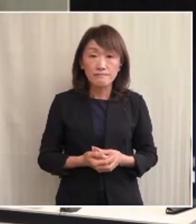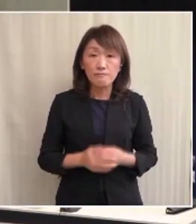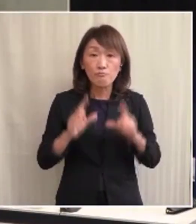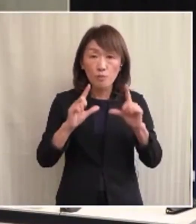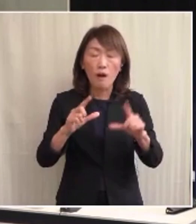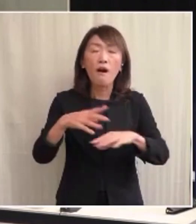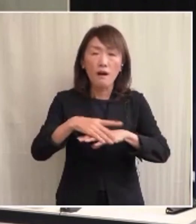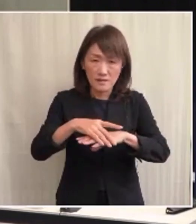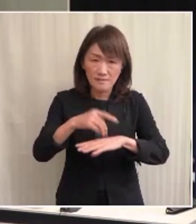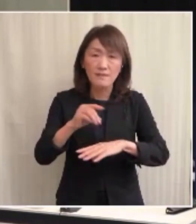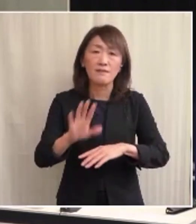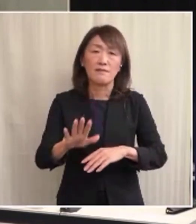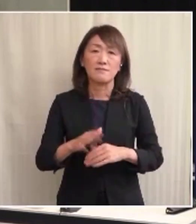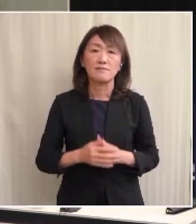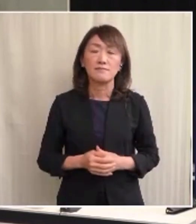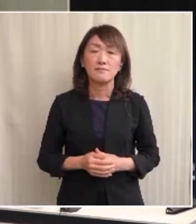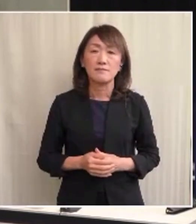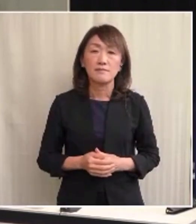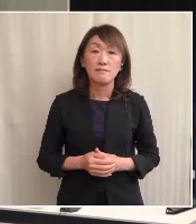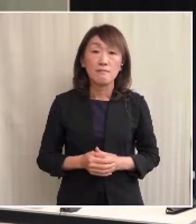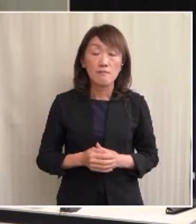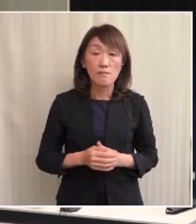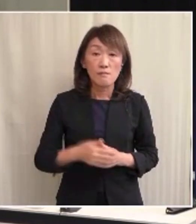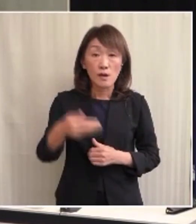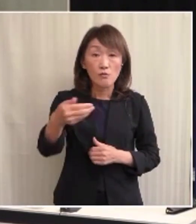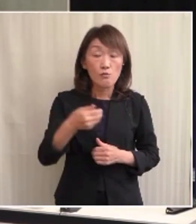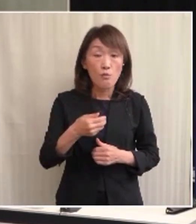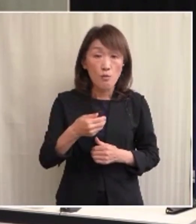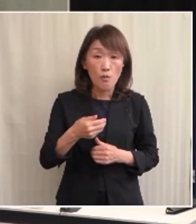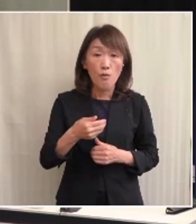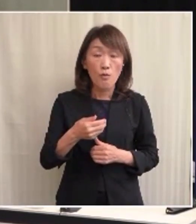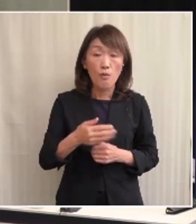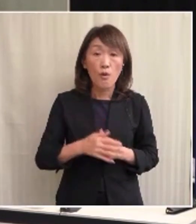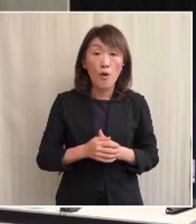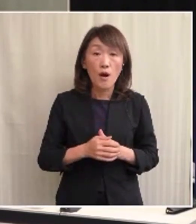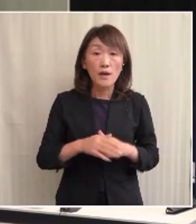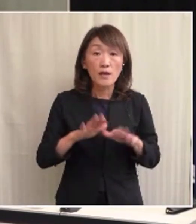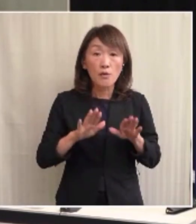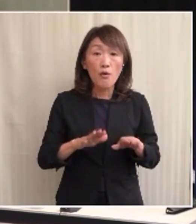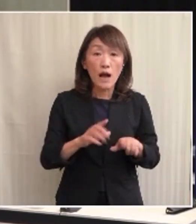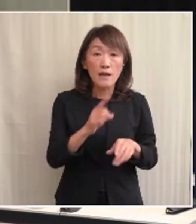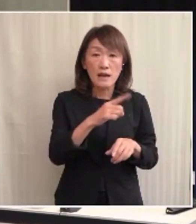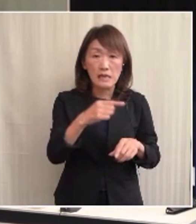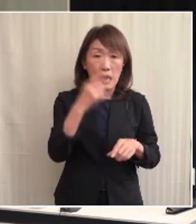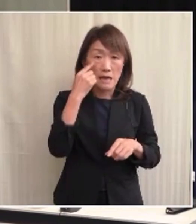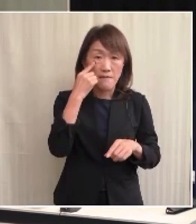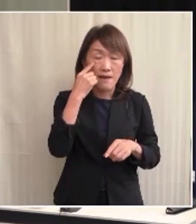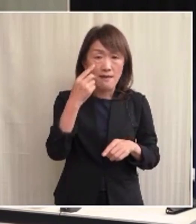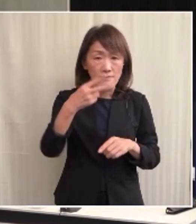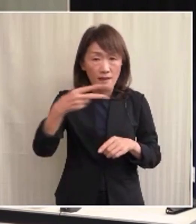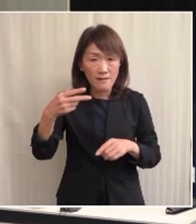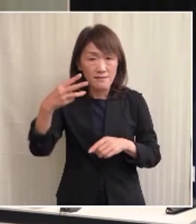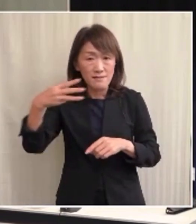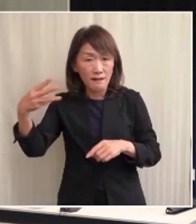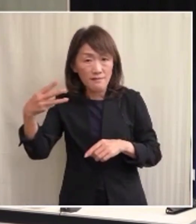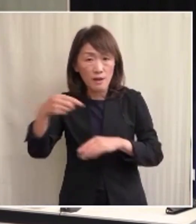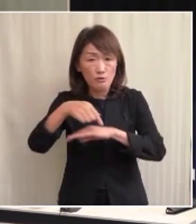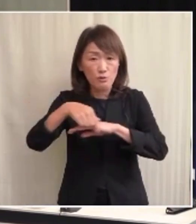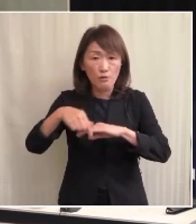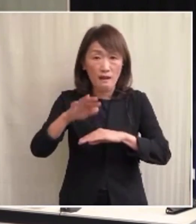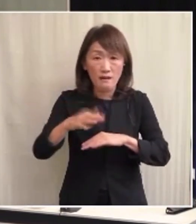初めてです。はい。 今後第1弾ということなんですけれども、第2弾第3弾って続く予定とかはあるん